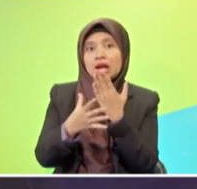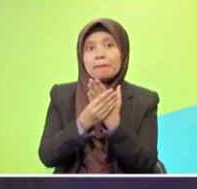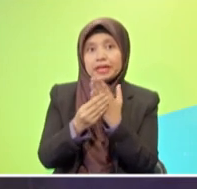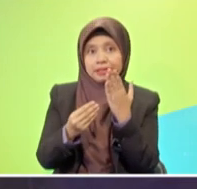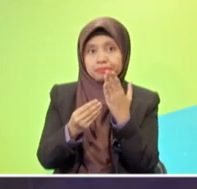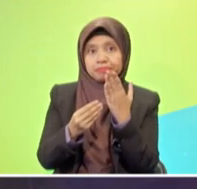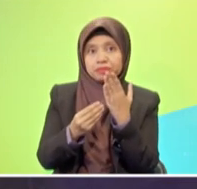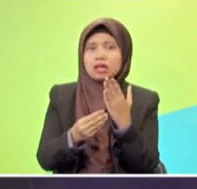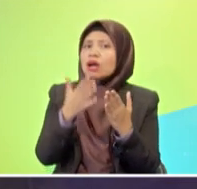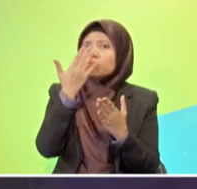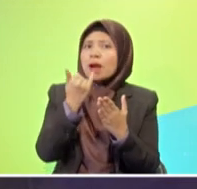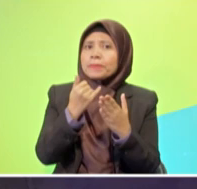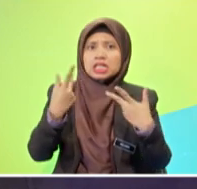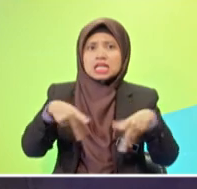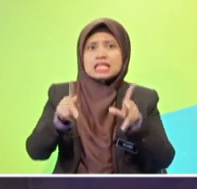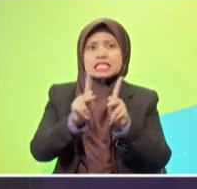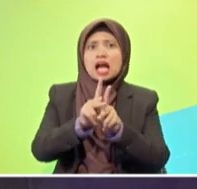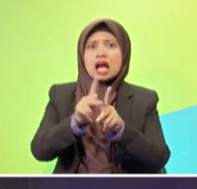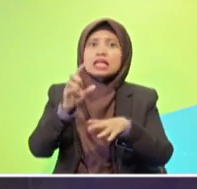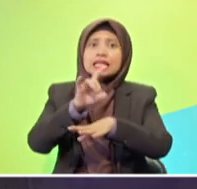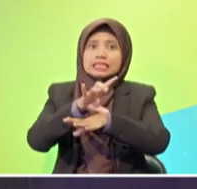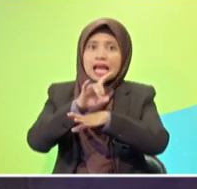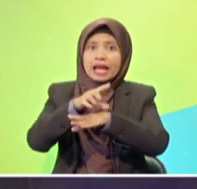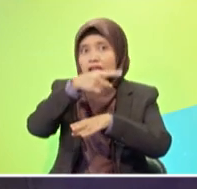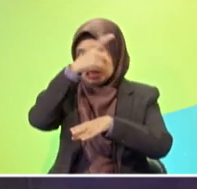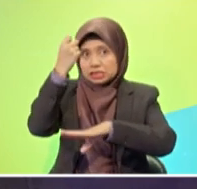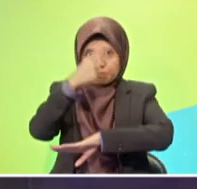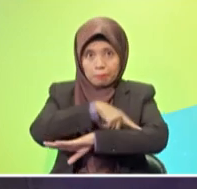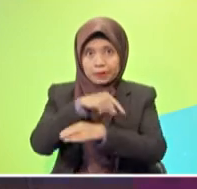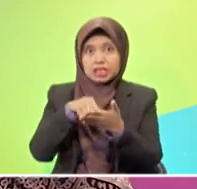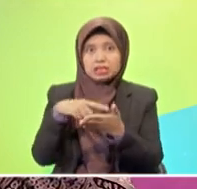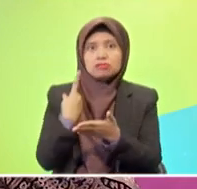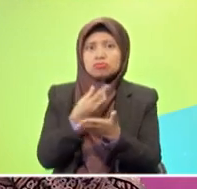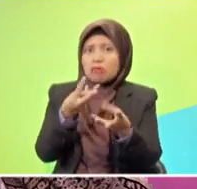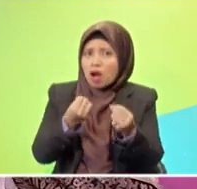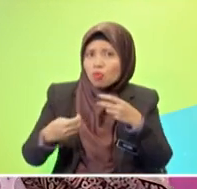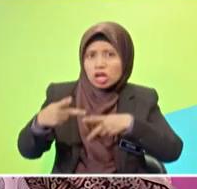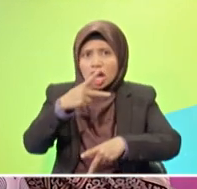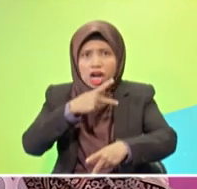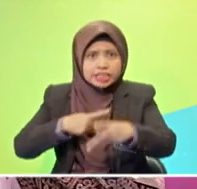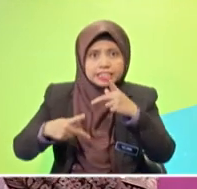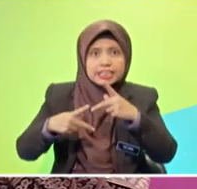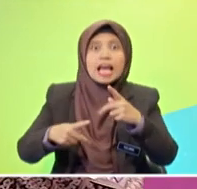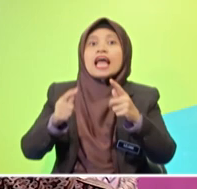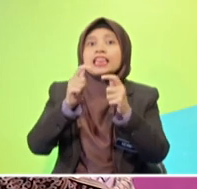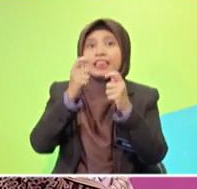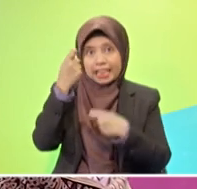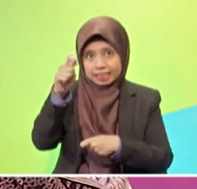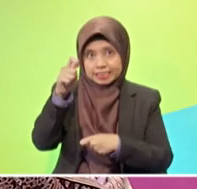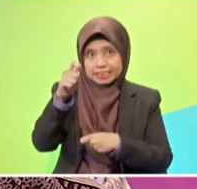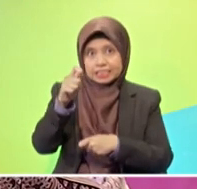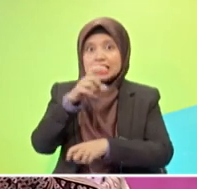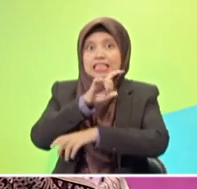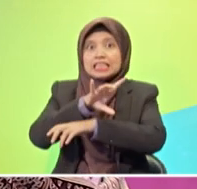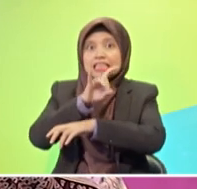Irfan Tadi kenapa kisah teladan sebab hari ini kita nak mengkaji beberapa teks teladan dengan menggunakan